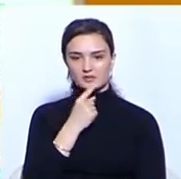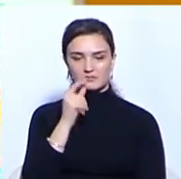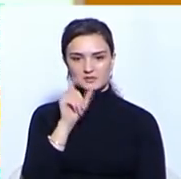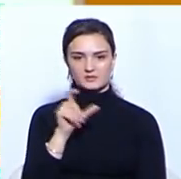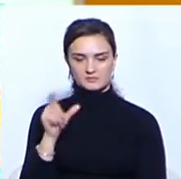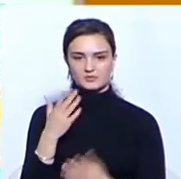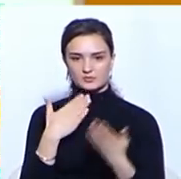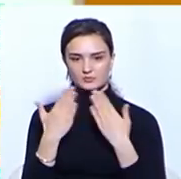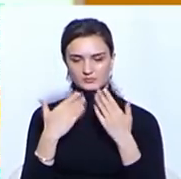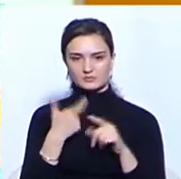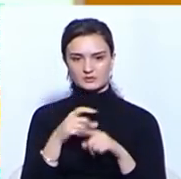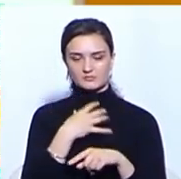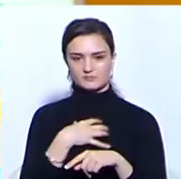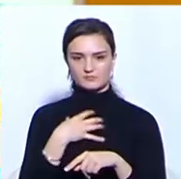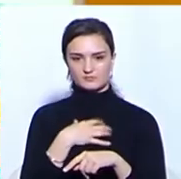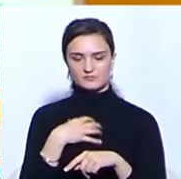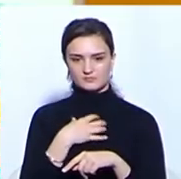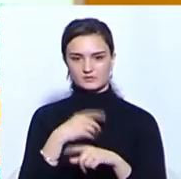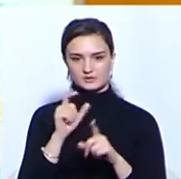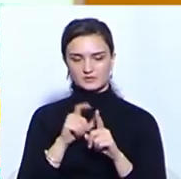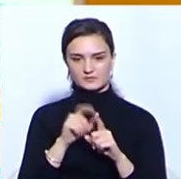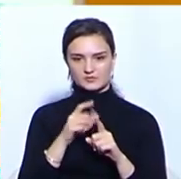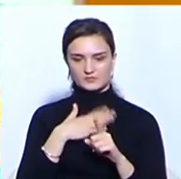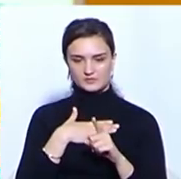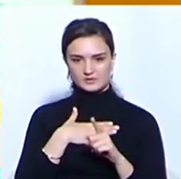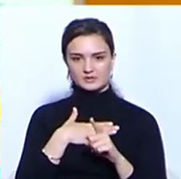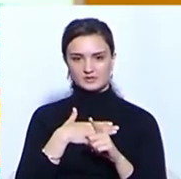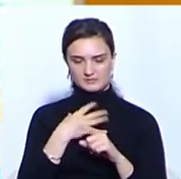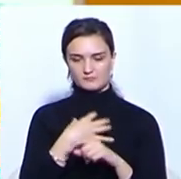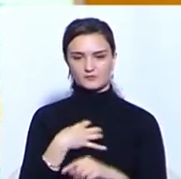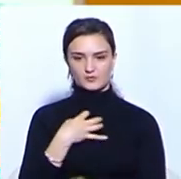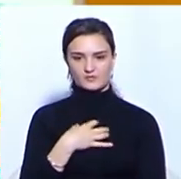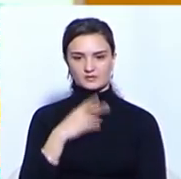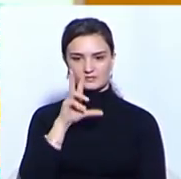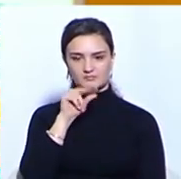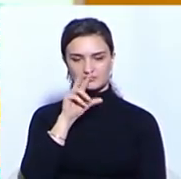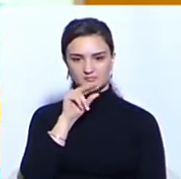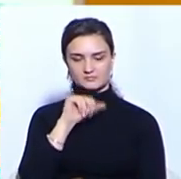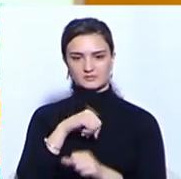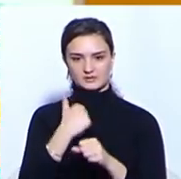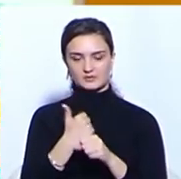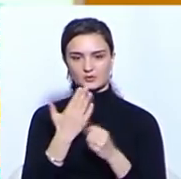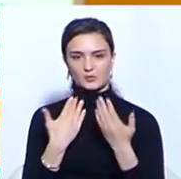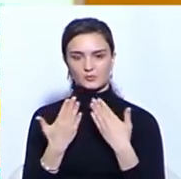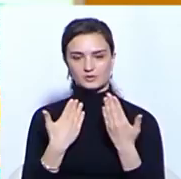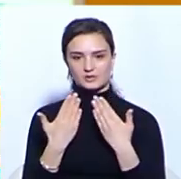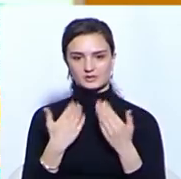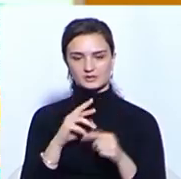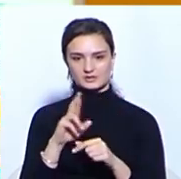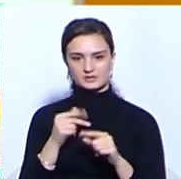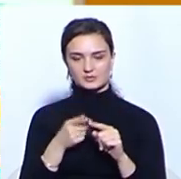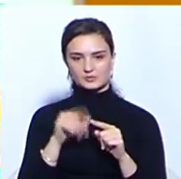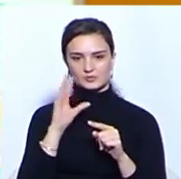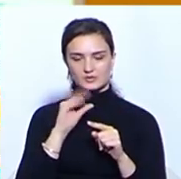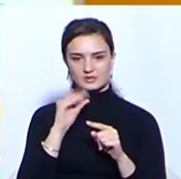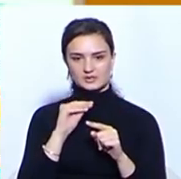ადამიანური კომუნიკაციის მთავარი საფუძველია. სიტყვა ჩვენი მთავარი სასიგნალო სისტემა, ანუ მთავარი კომუნიკატორი,